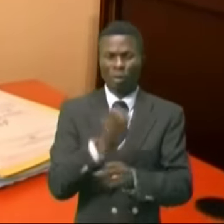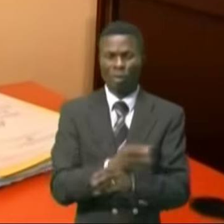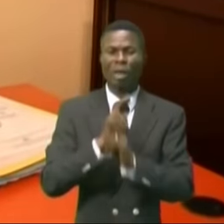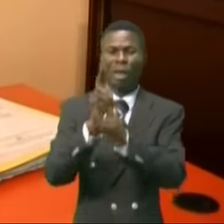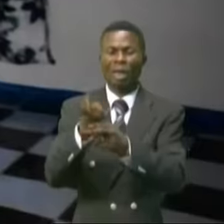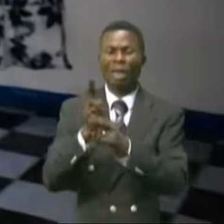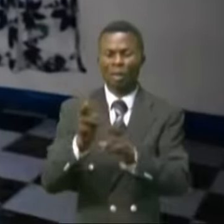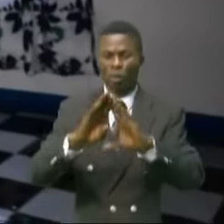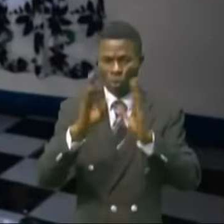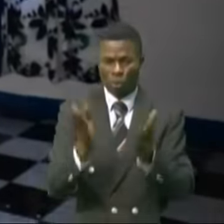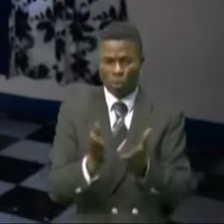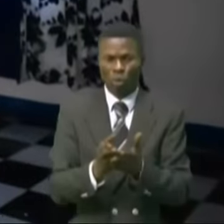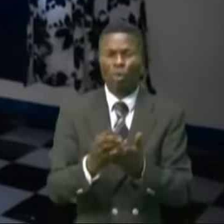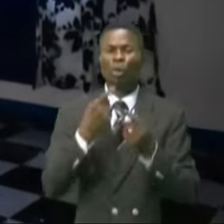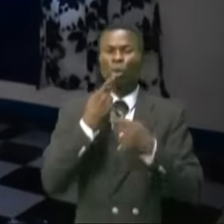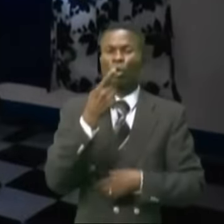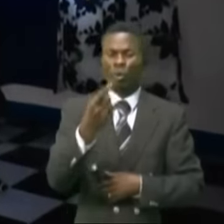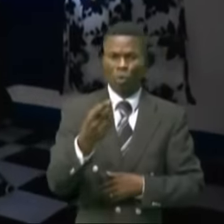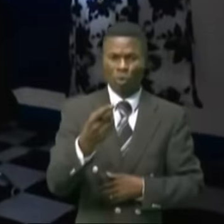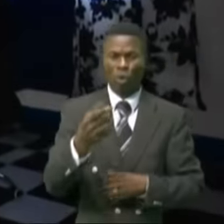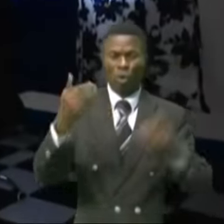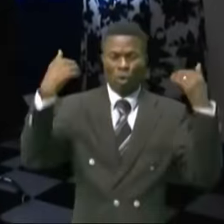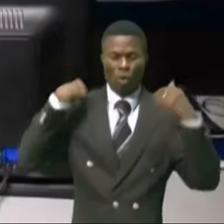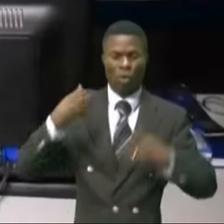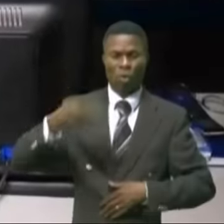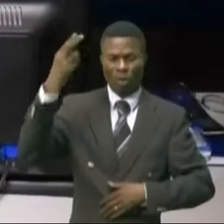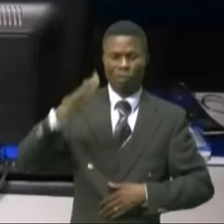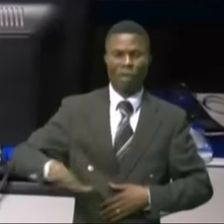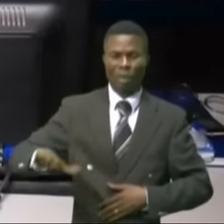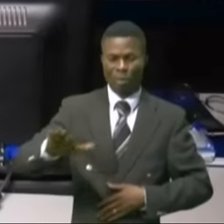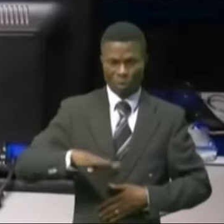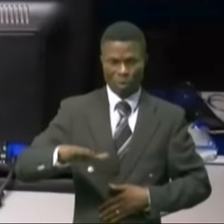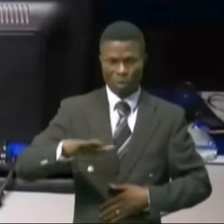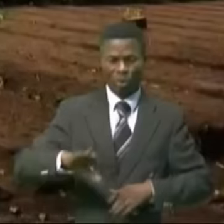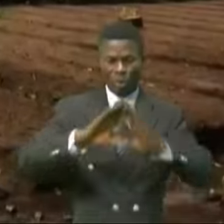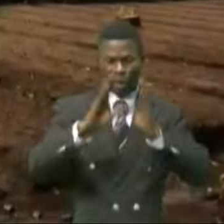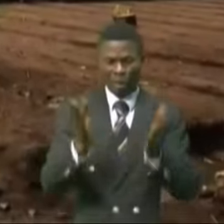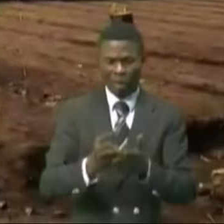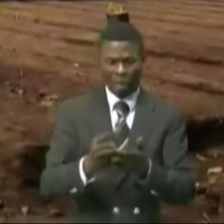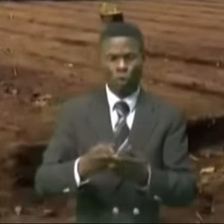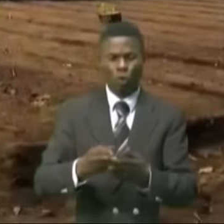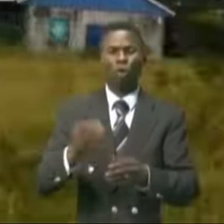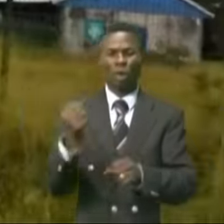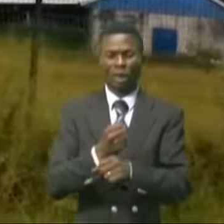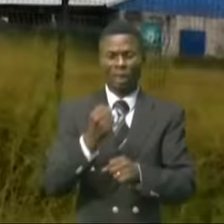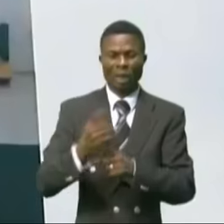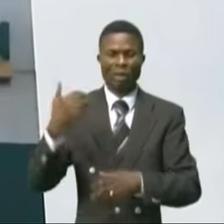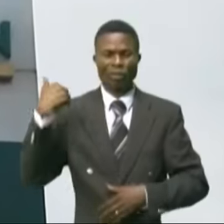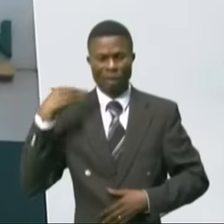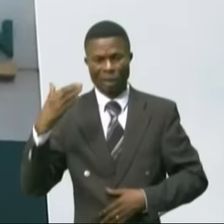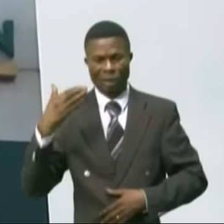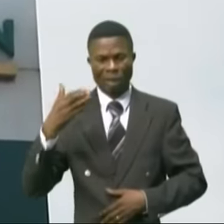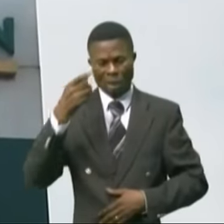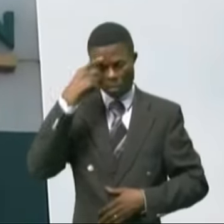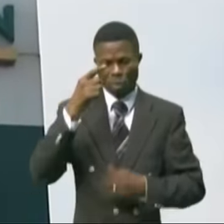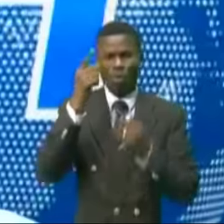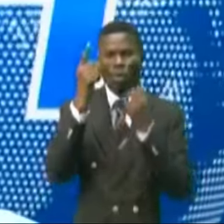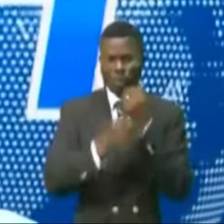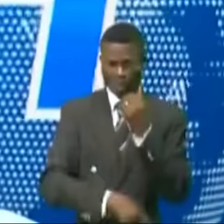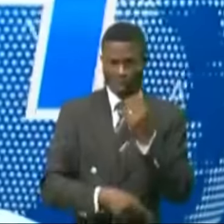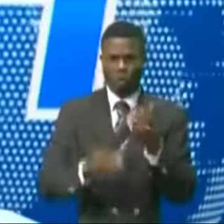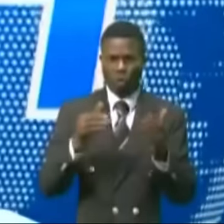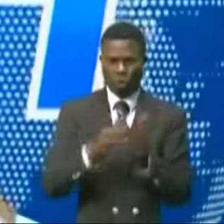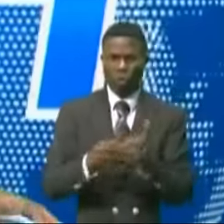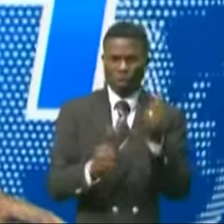ont été déjà adressés aux plus hautes instances du pays et à tous les services compétents de l'État pour une sanction sévère.